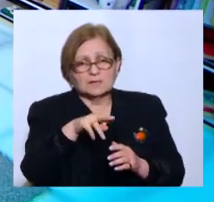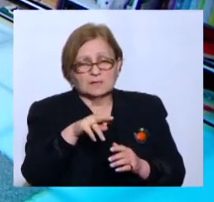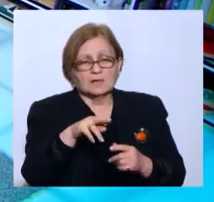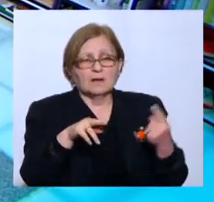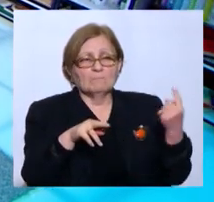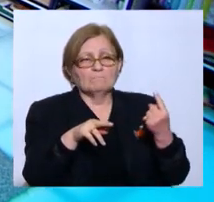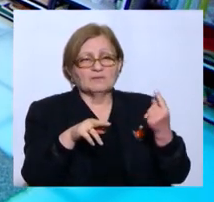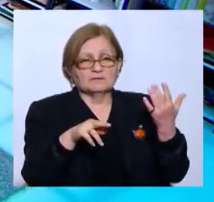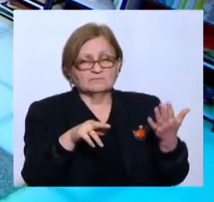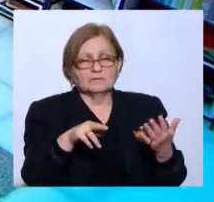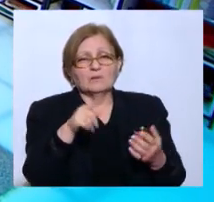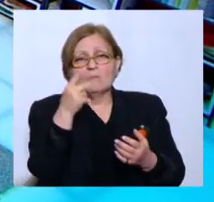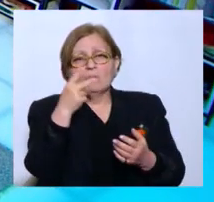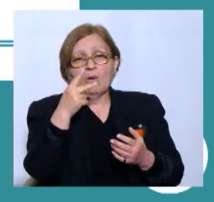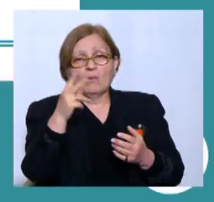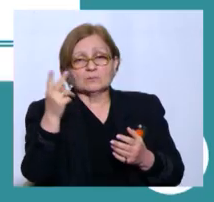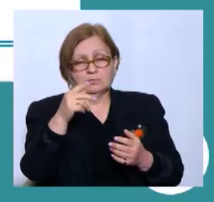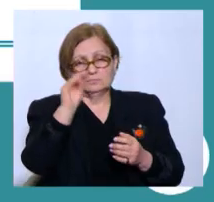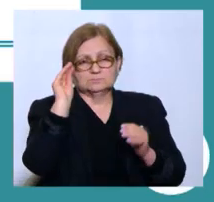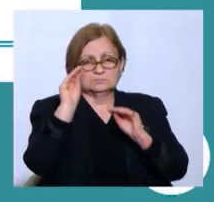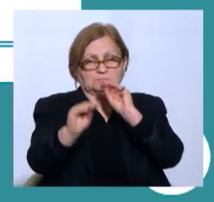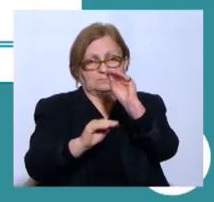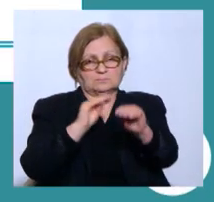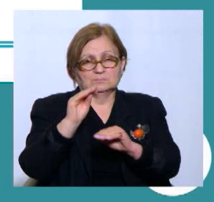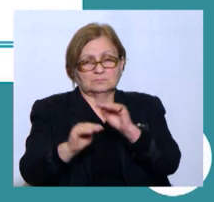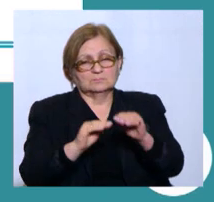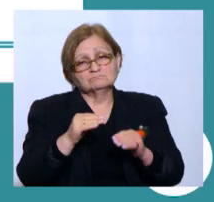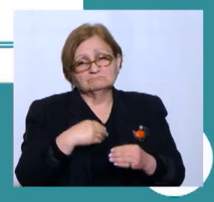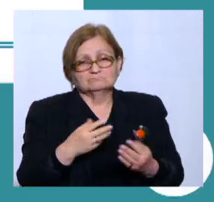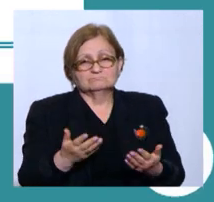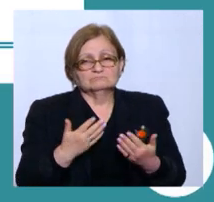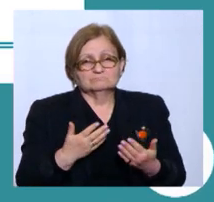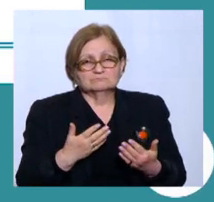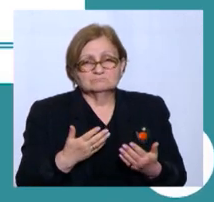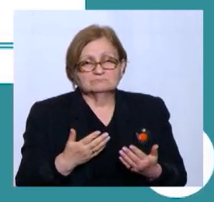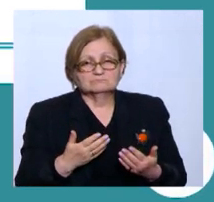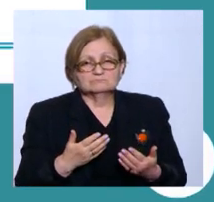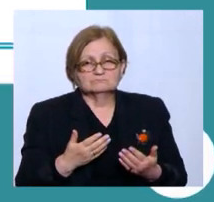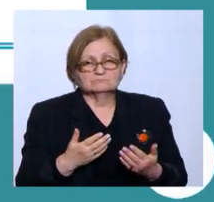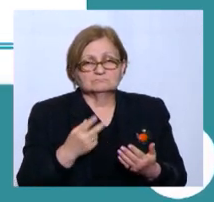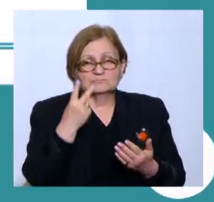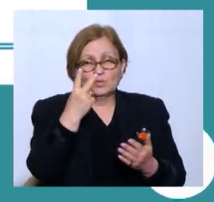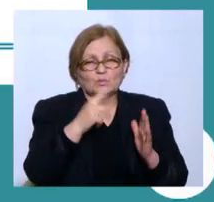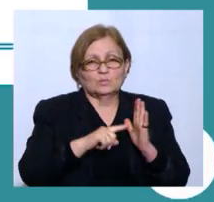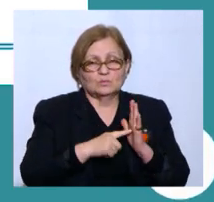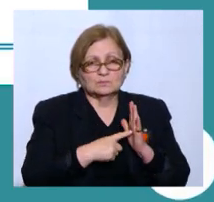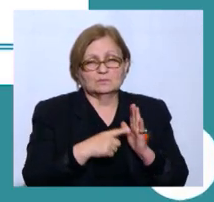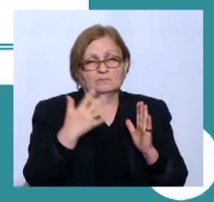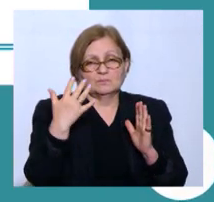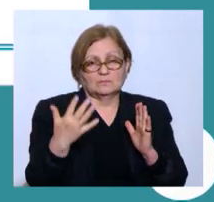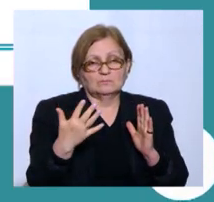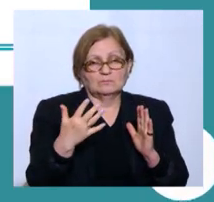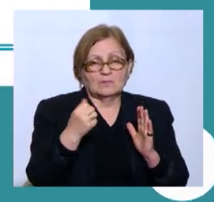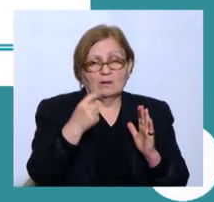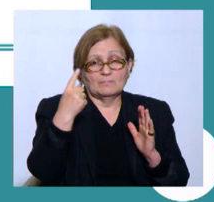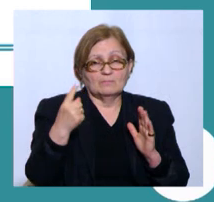შეგვიძლია მეორე ფორმულაში ჩავსვათ ეს მონაცემები და გვექნება აი ეს 2 გავამრავლოთ 5-ზე,